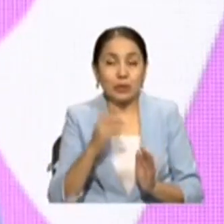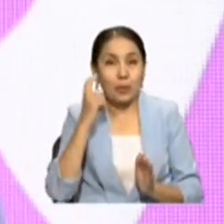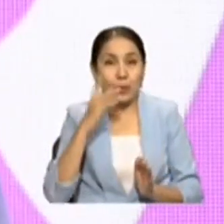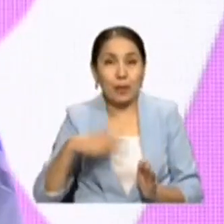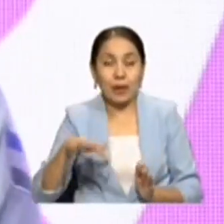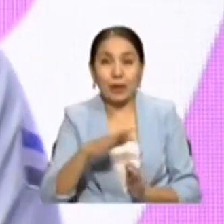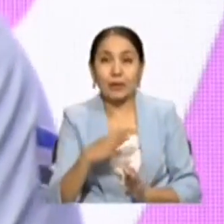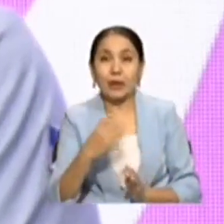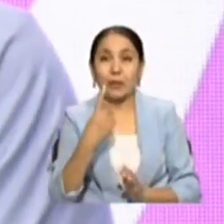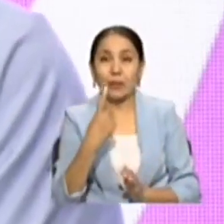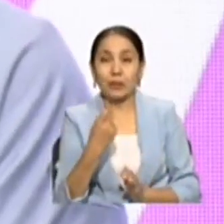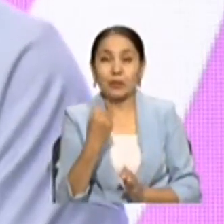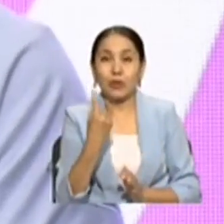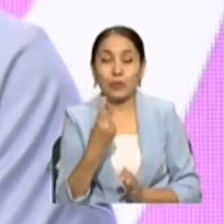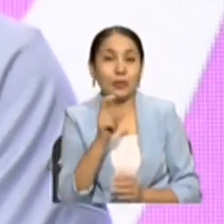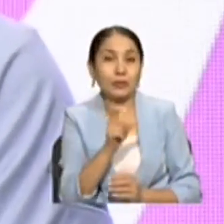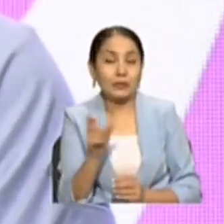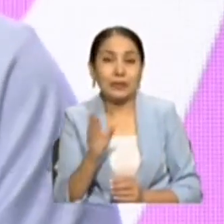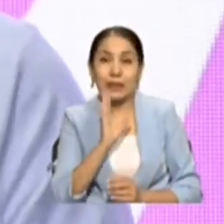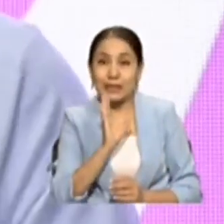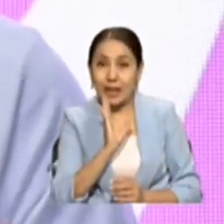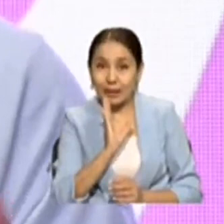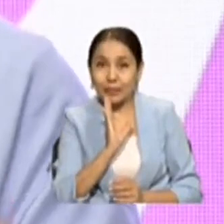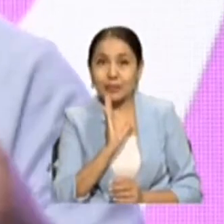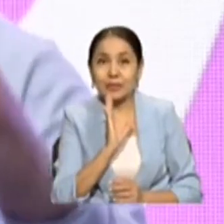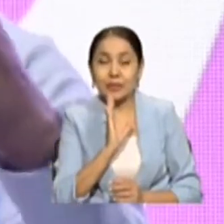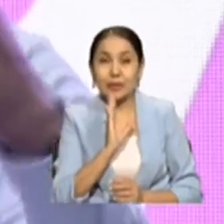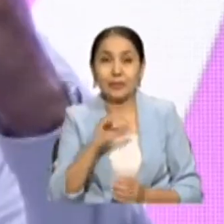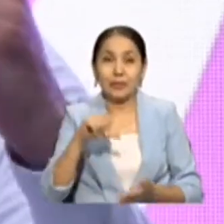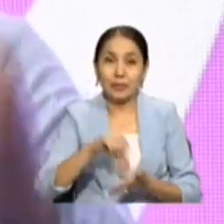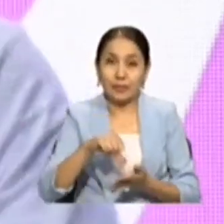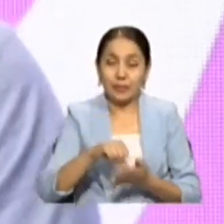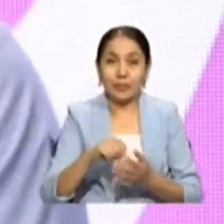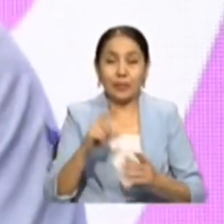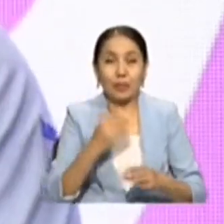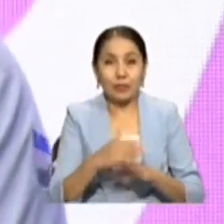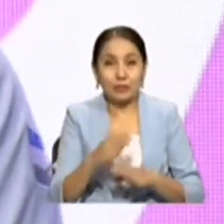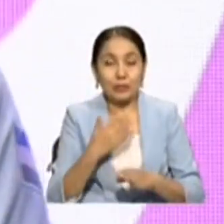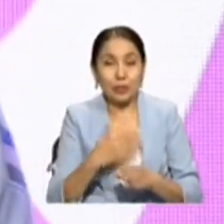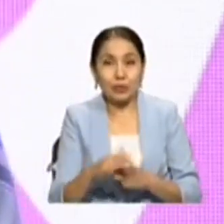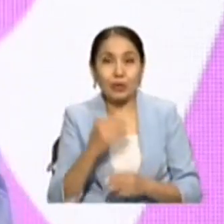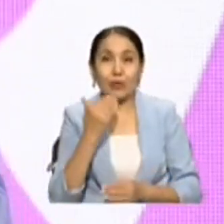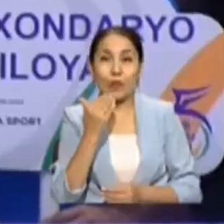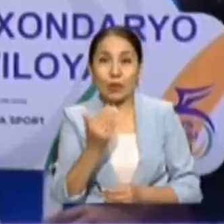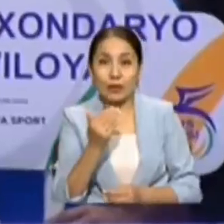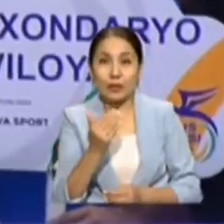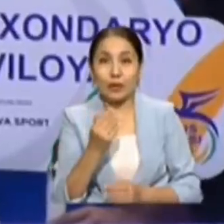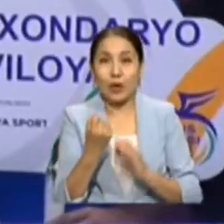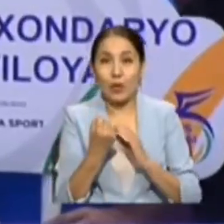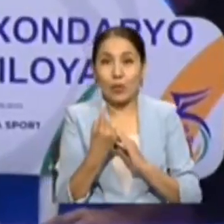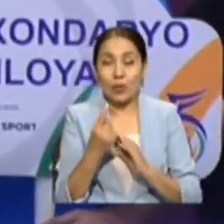mahalladan 111 ming bizani qizlarimiz gimnastradaga bosqich va ulardan